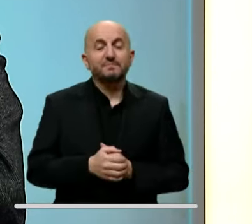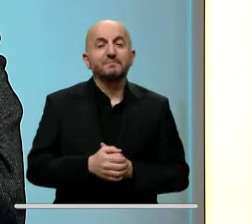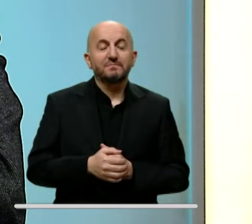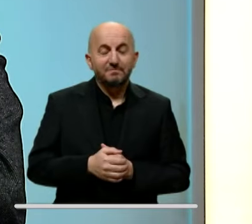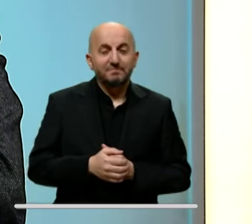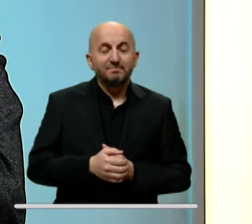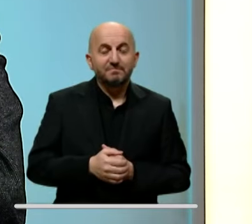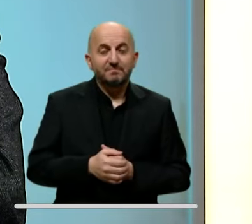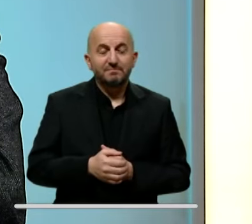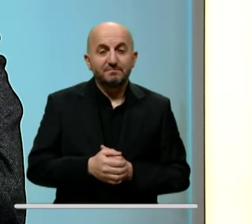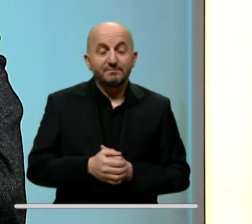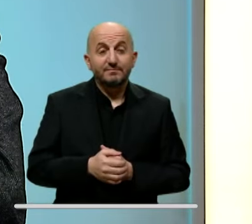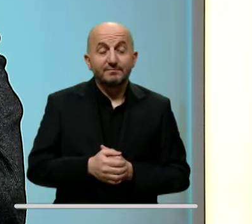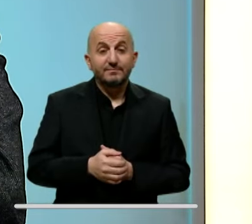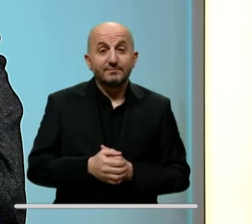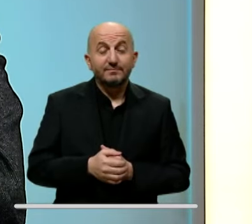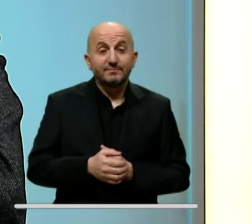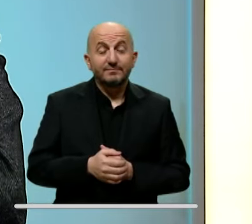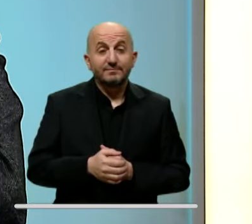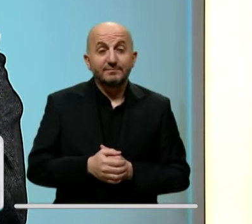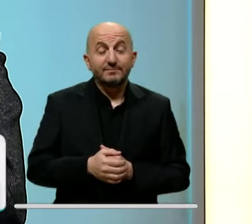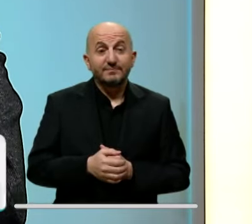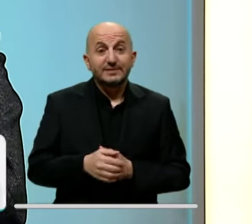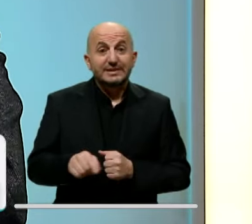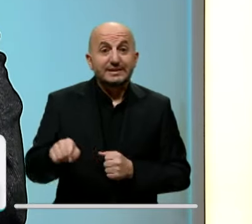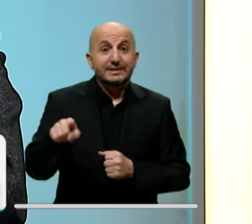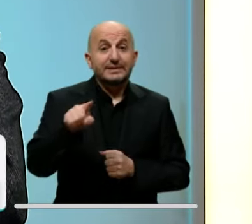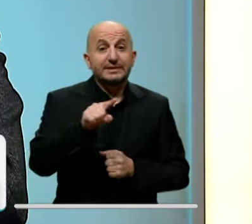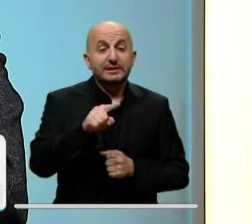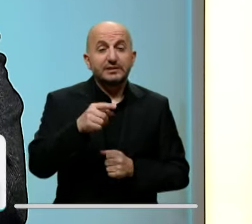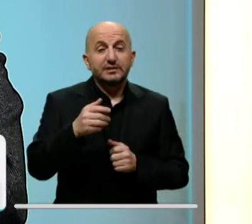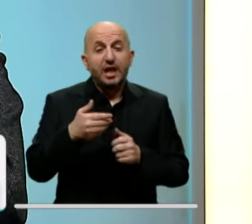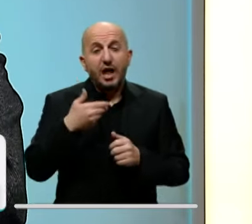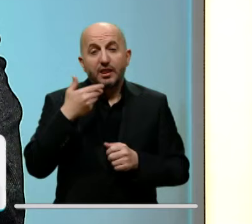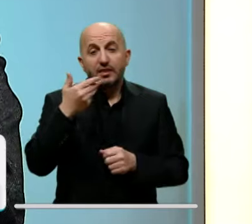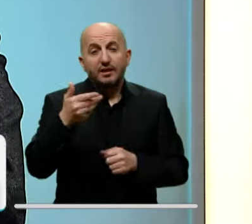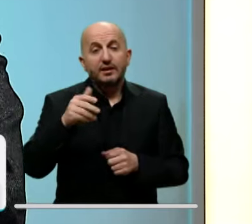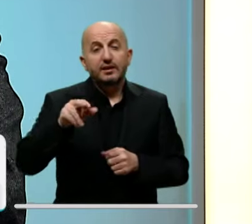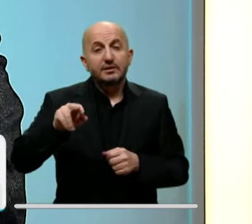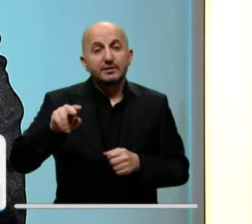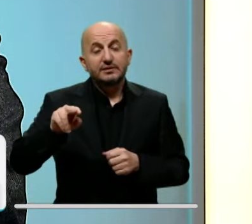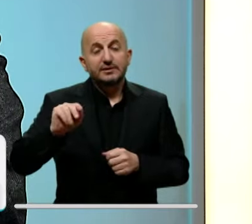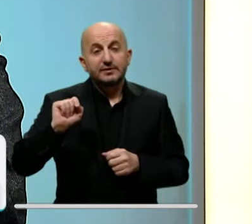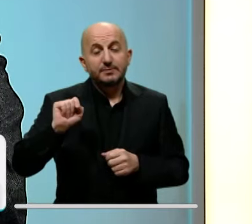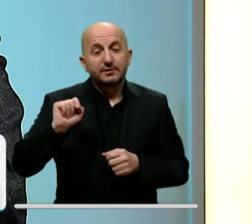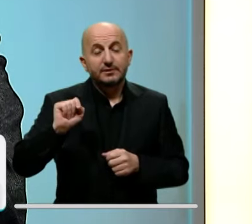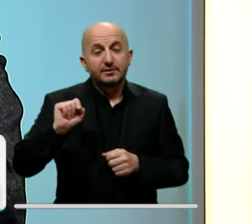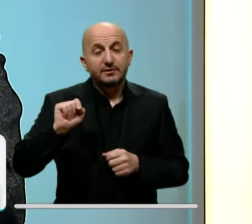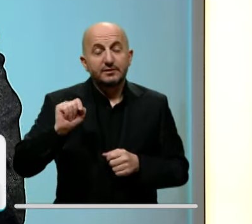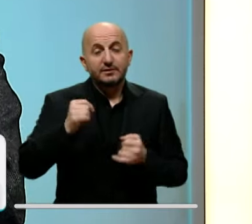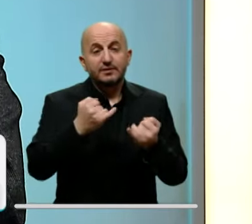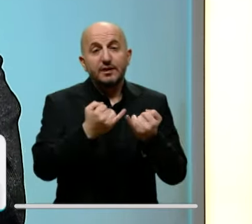üzerine telefon bağlanmış oldu Evet buyurdunuz yani bir sizin de işaret ettiğiniz gibi Eee